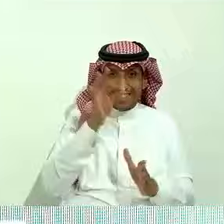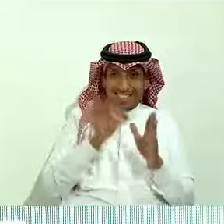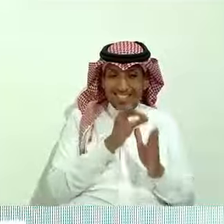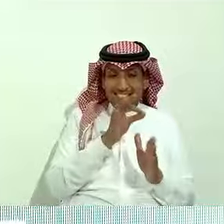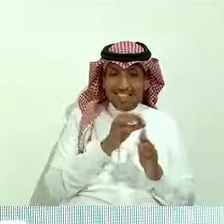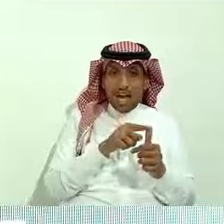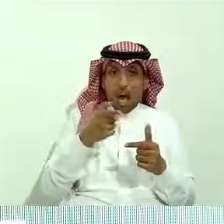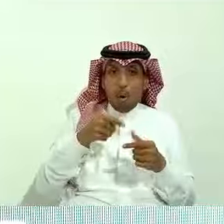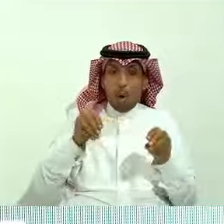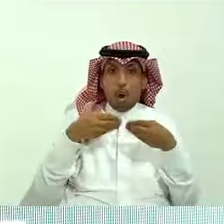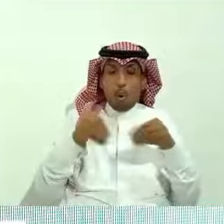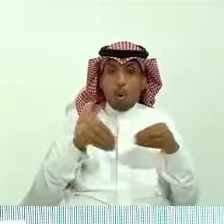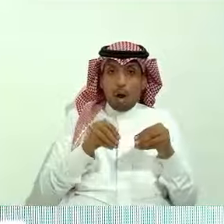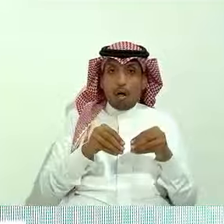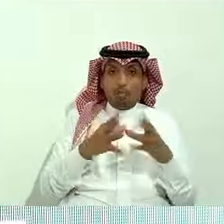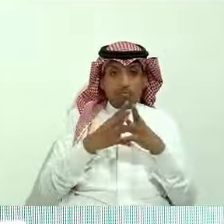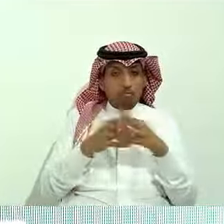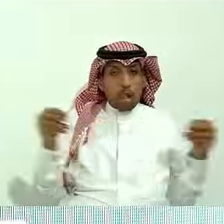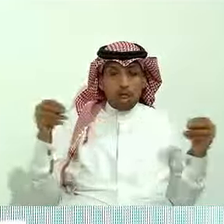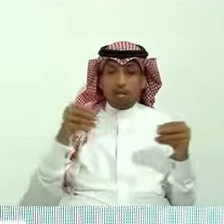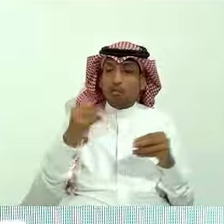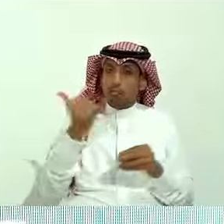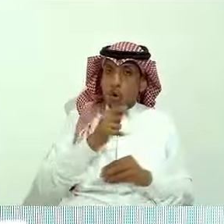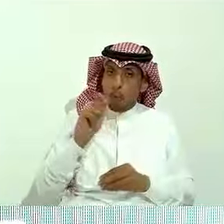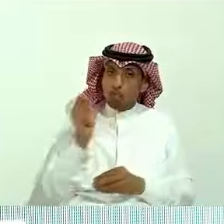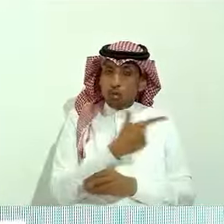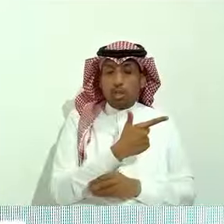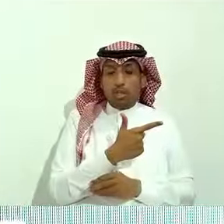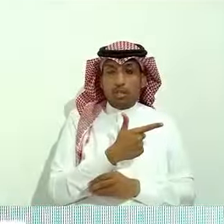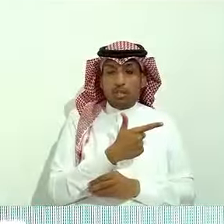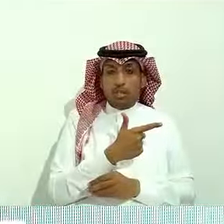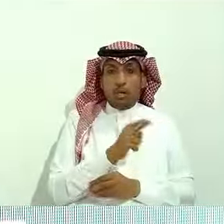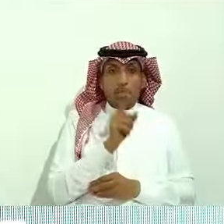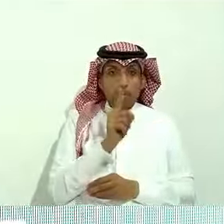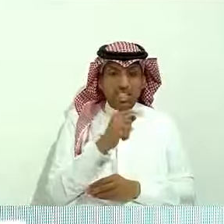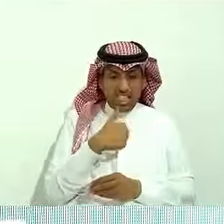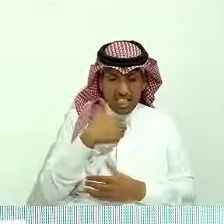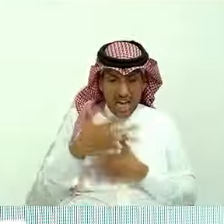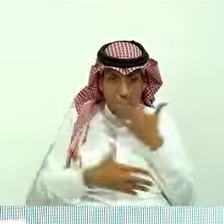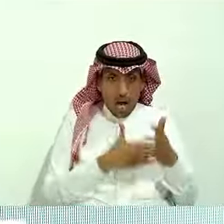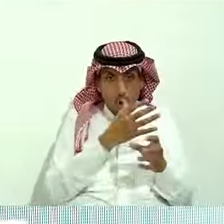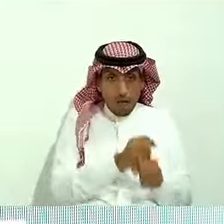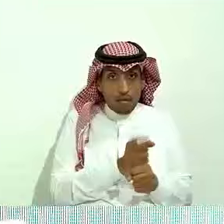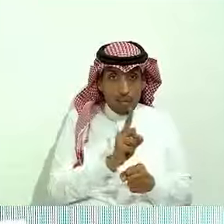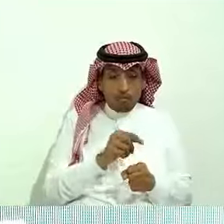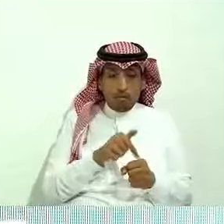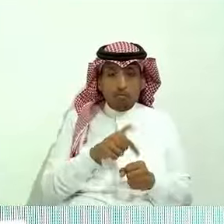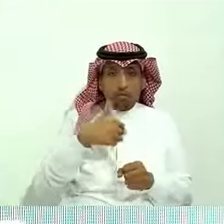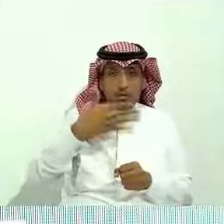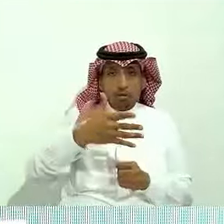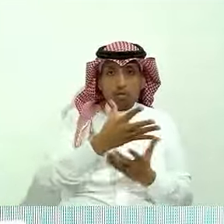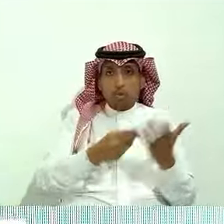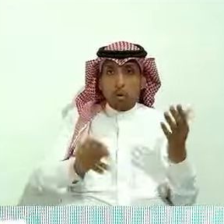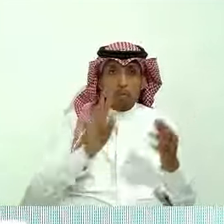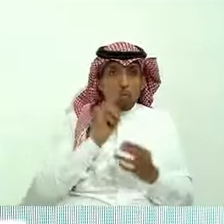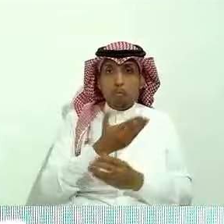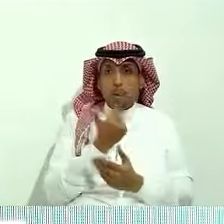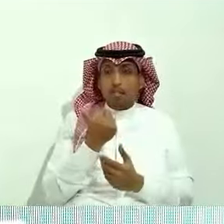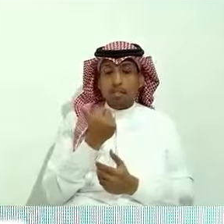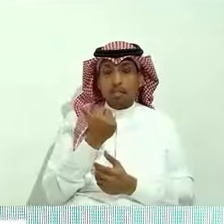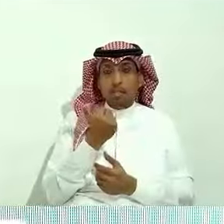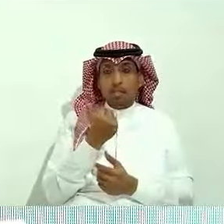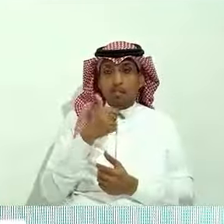أو الورق عرضة للتلف بشكل سريع، فإذا ما حاولنا نحافظ عليها ما حتبقى للأجيال.